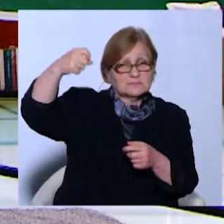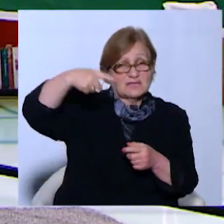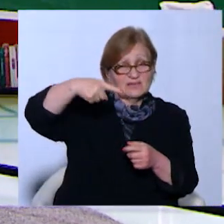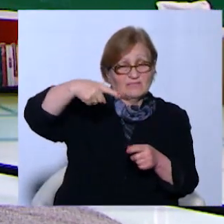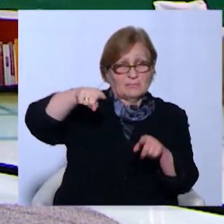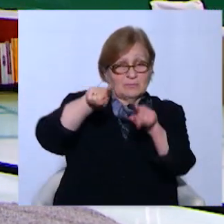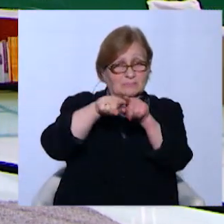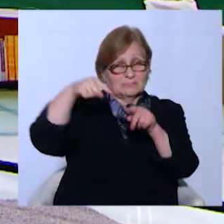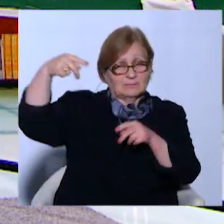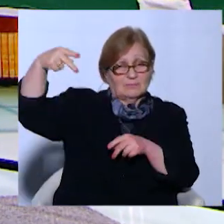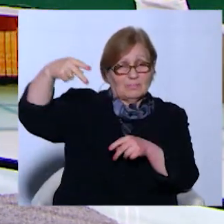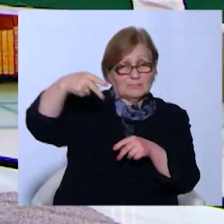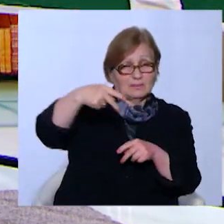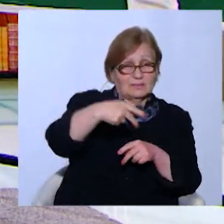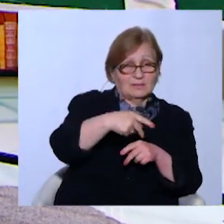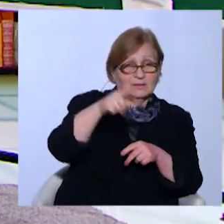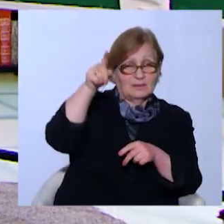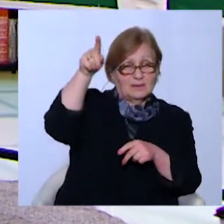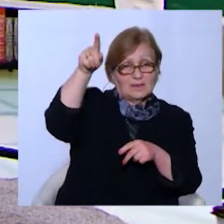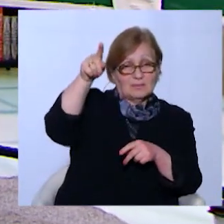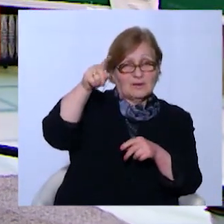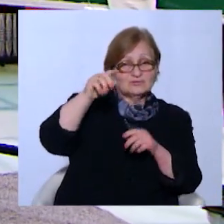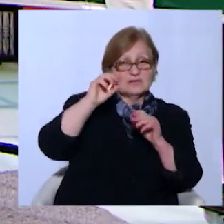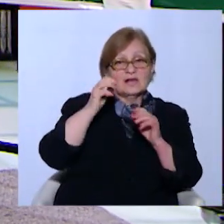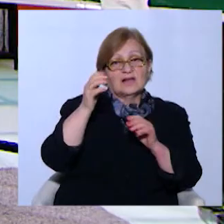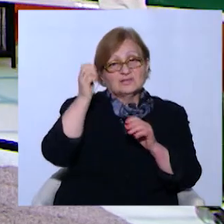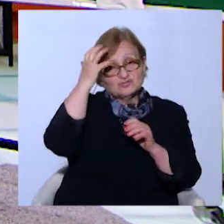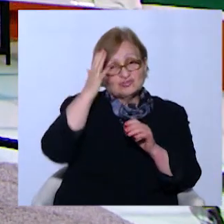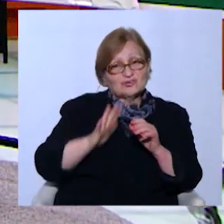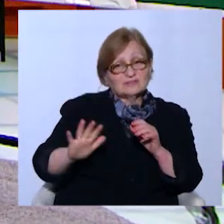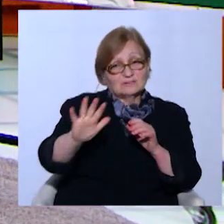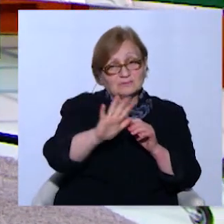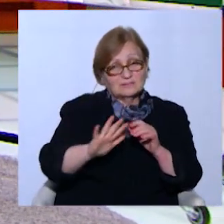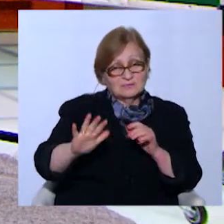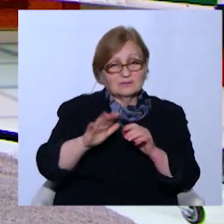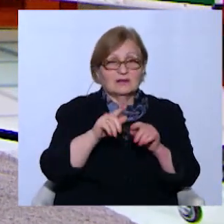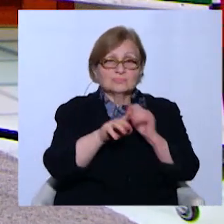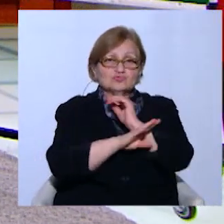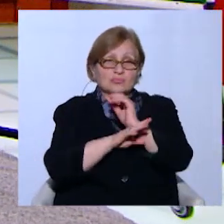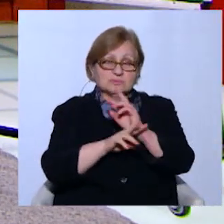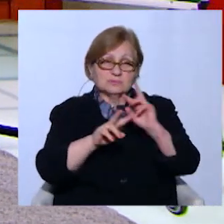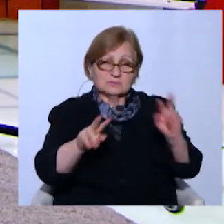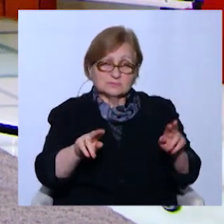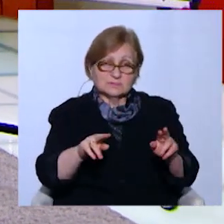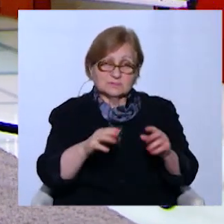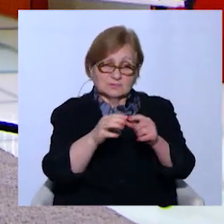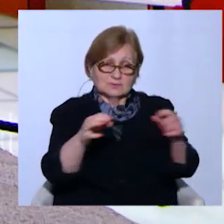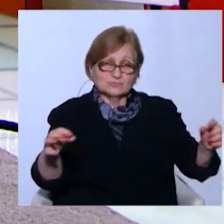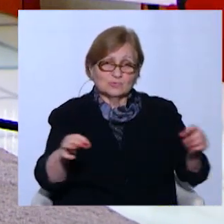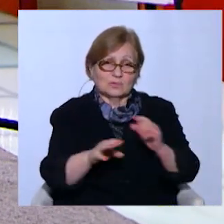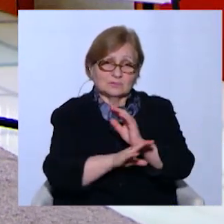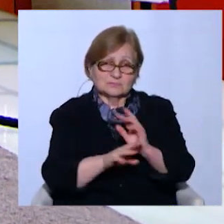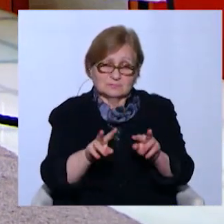პარალელურად მოდის და როგორც პირამიდას აქვს ჩრდილი, შესაბამისად იმ ჯოხსაც აქვს ჩრდილი. ამოწერეს ეგვიპტელებმა ეს